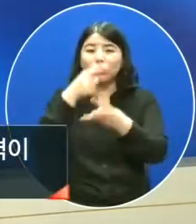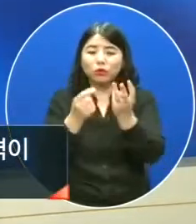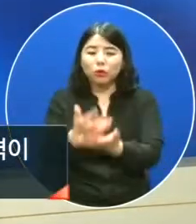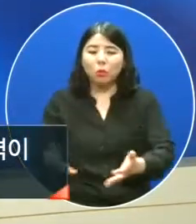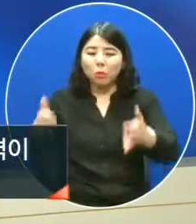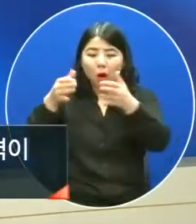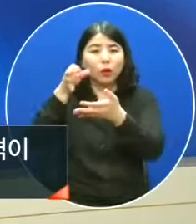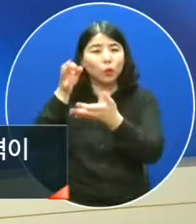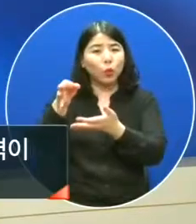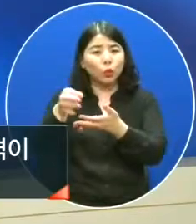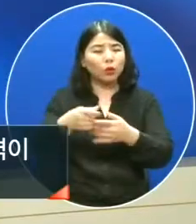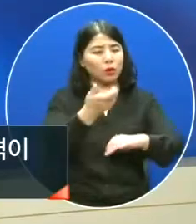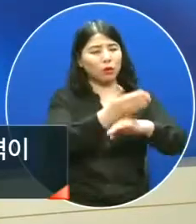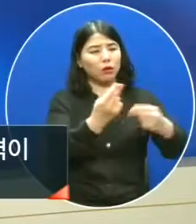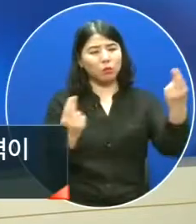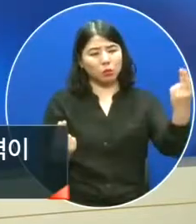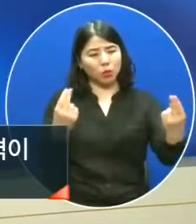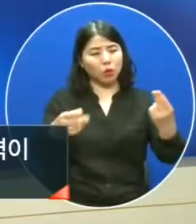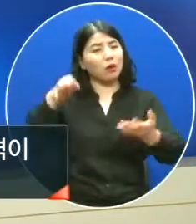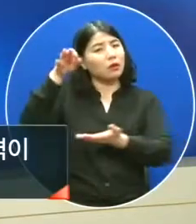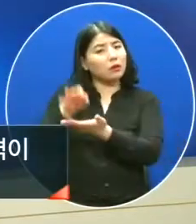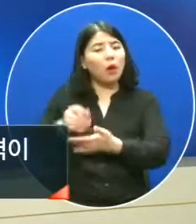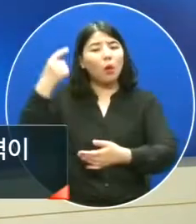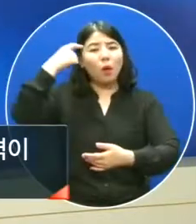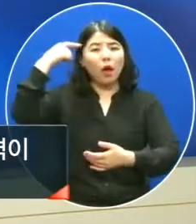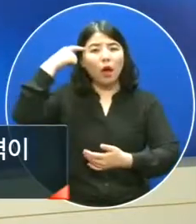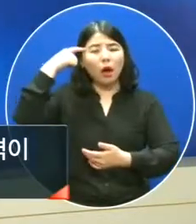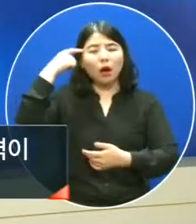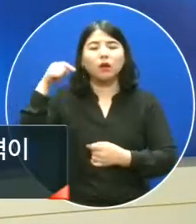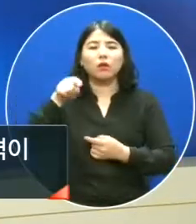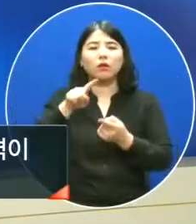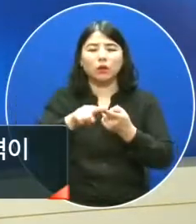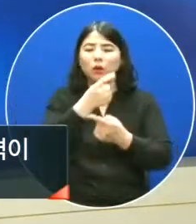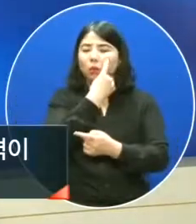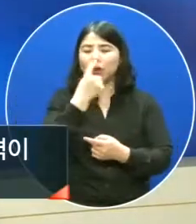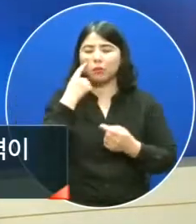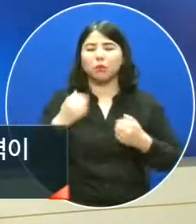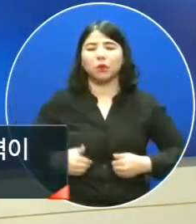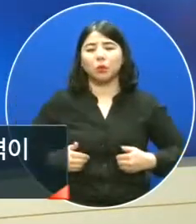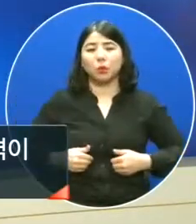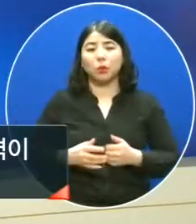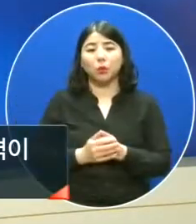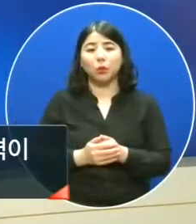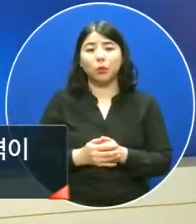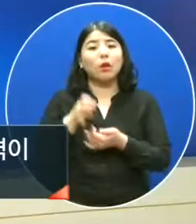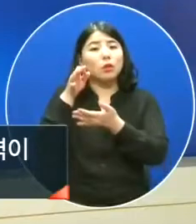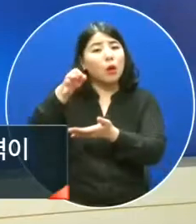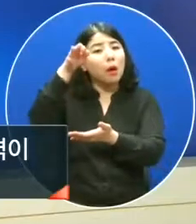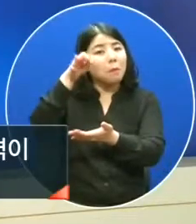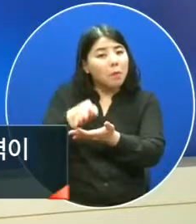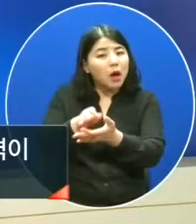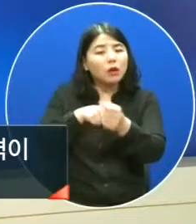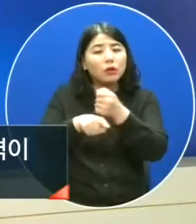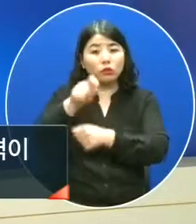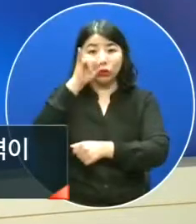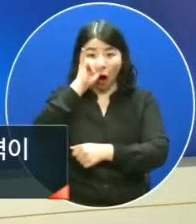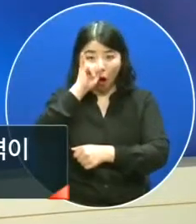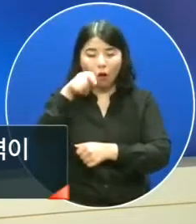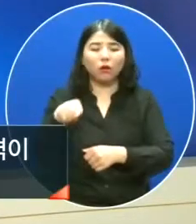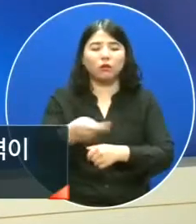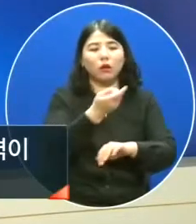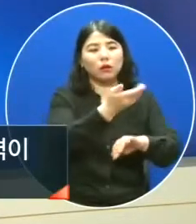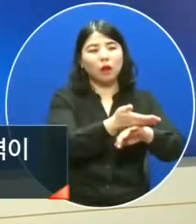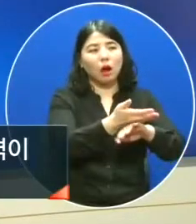마대자루 가격이 다른 지역보다 저렴하게 책정된 이유가 무엇인지 확인해야 합니다. 가격이 낮은 합당한 이유가